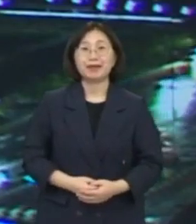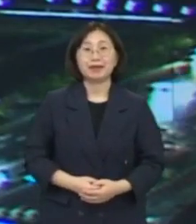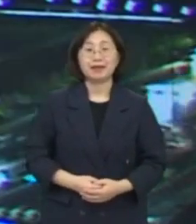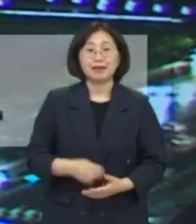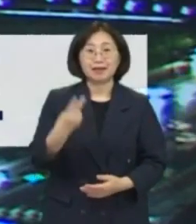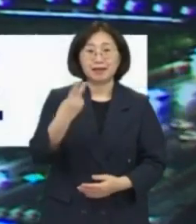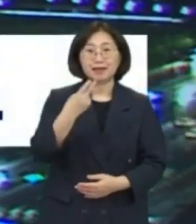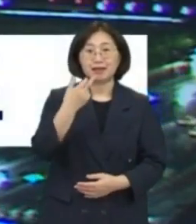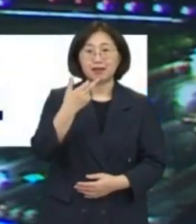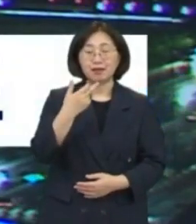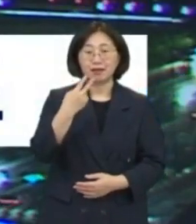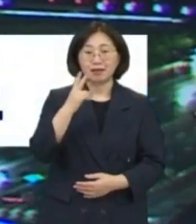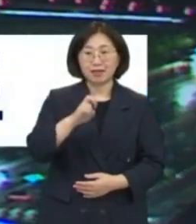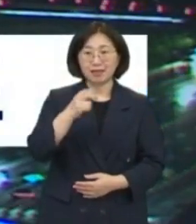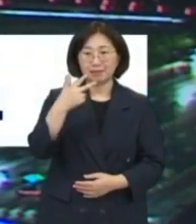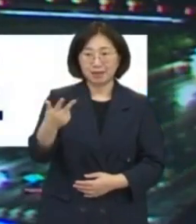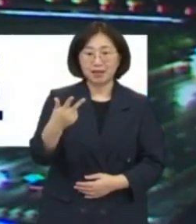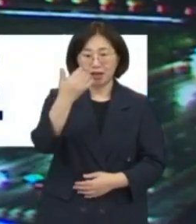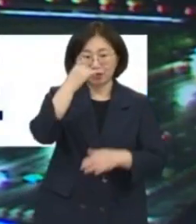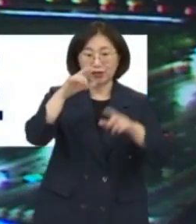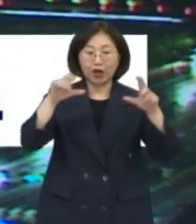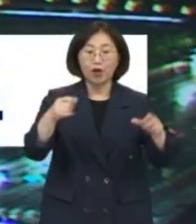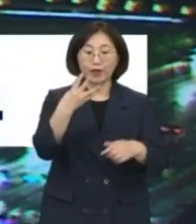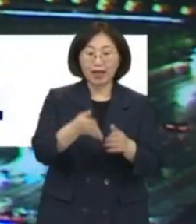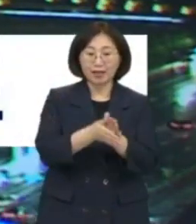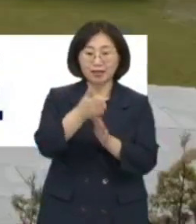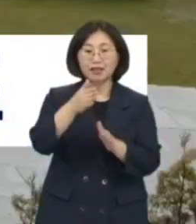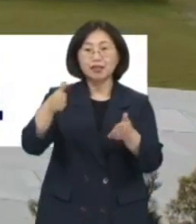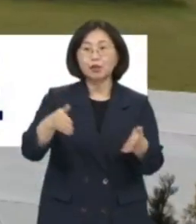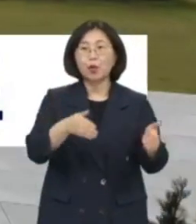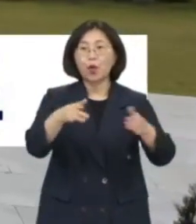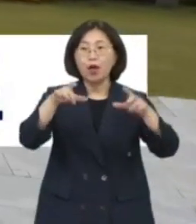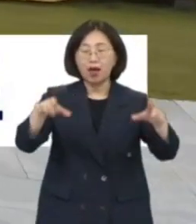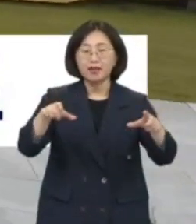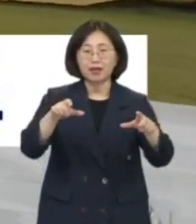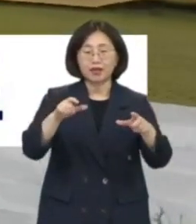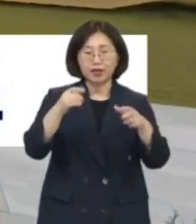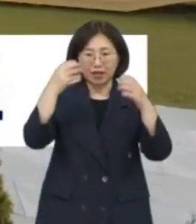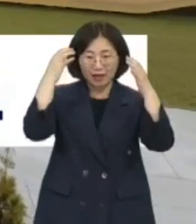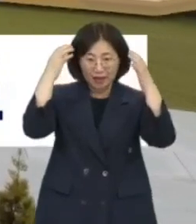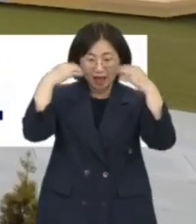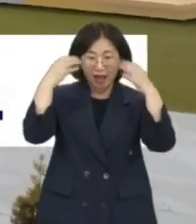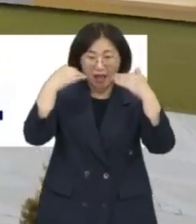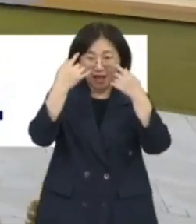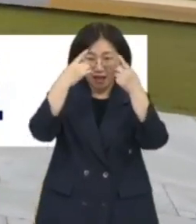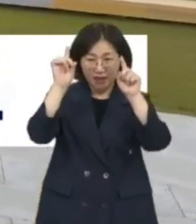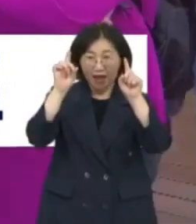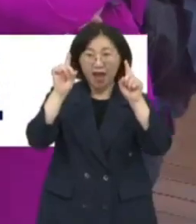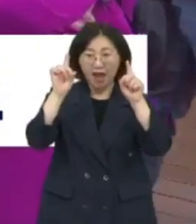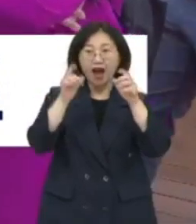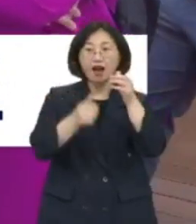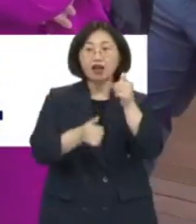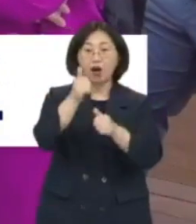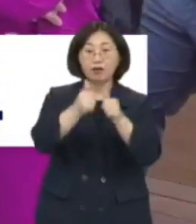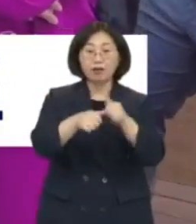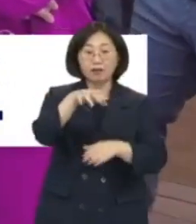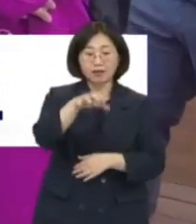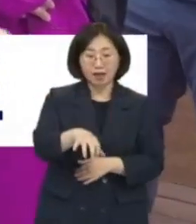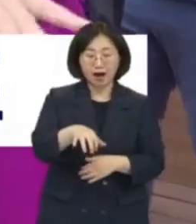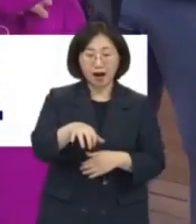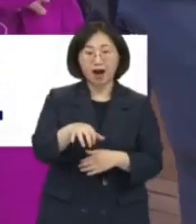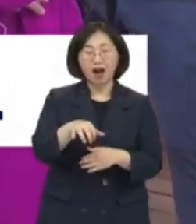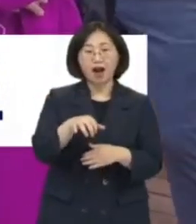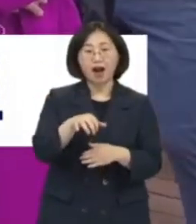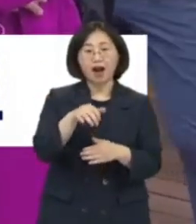2027년 충청권 내개 시도에서 열리는 충청권 학계 세계 대학 경기대회 학계 유대회 경기장 조성 사업의